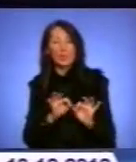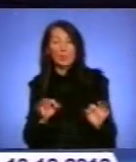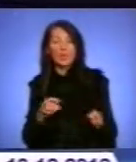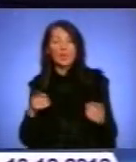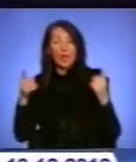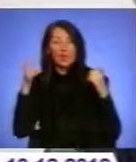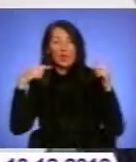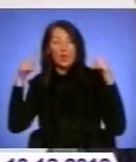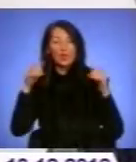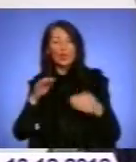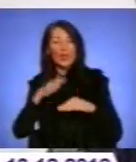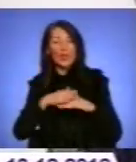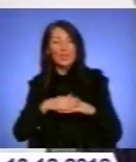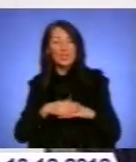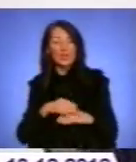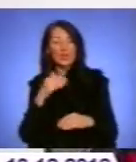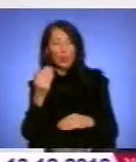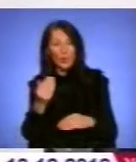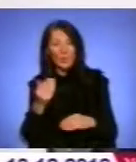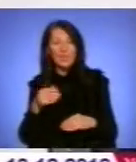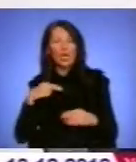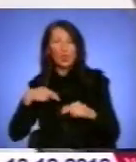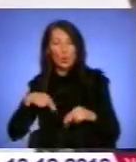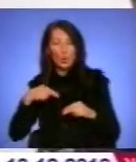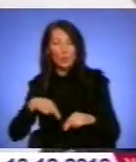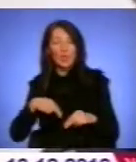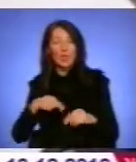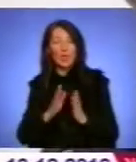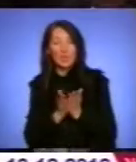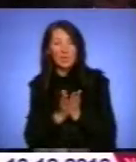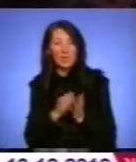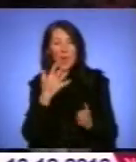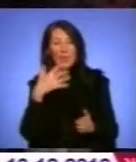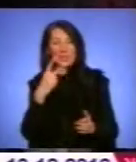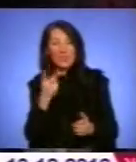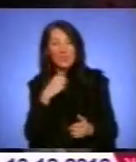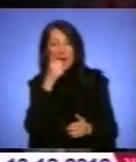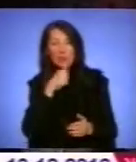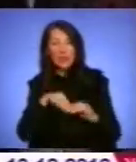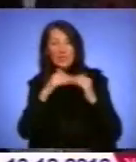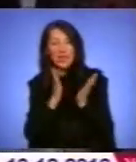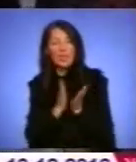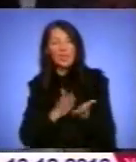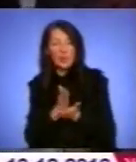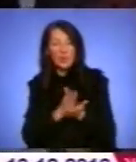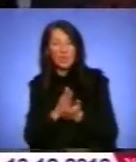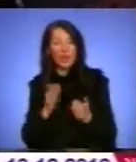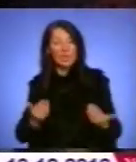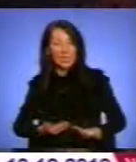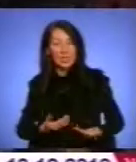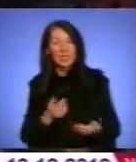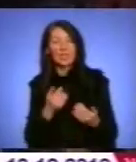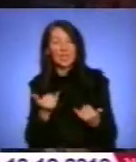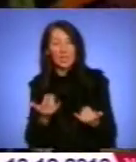вечорі. У її трудовій 52 роки загального стажу, а у житті досі трапляються казки. 4 музичних казки, які